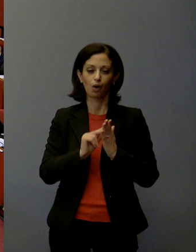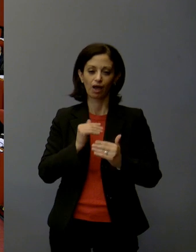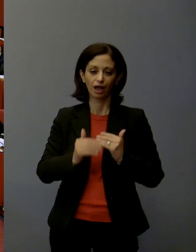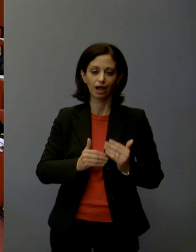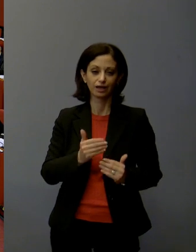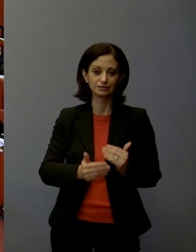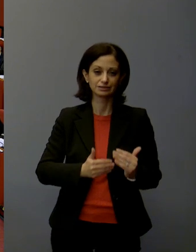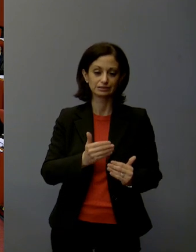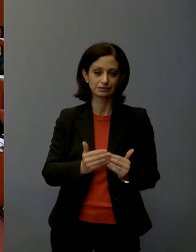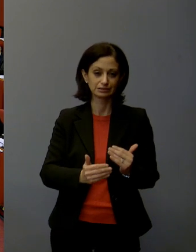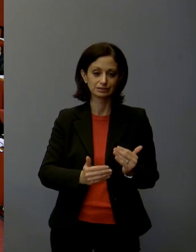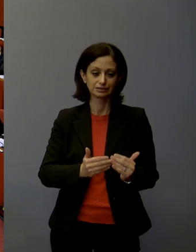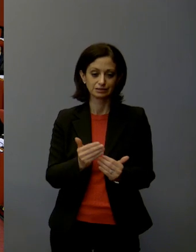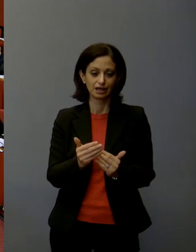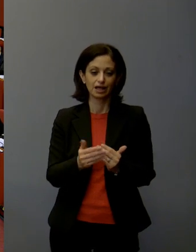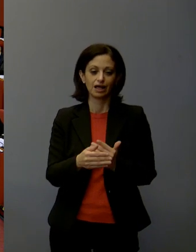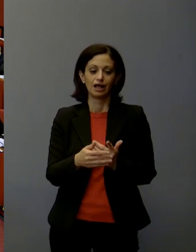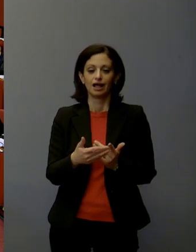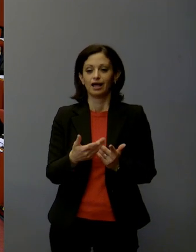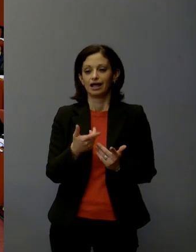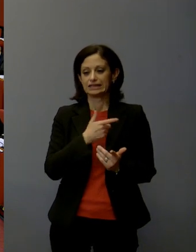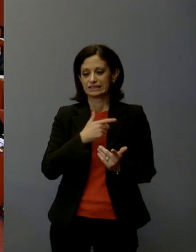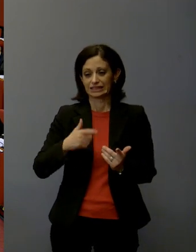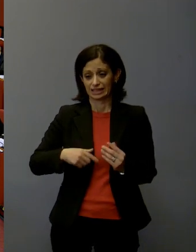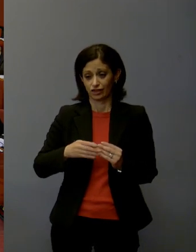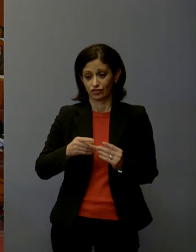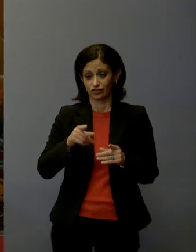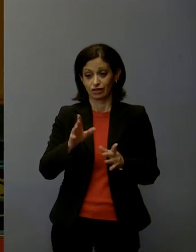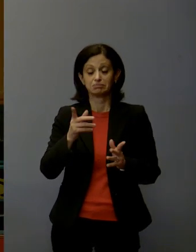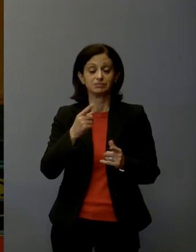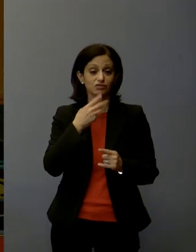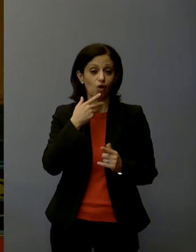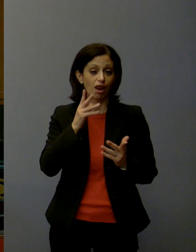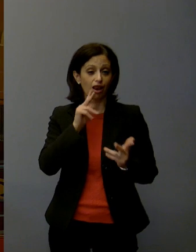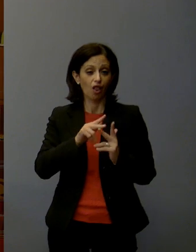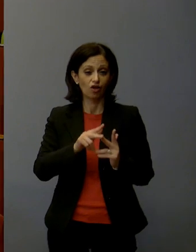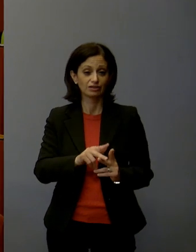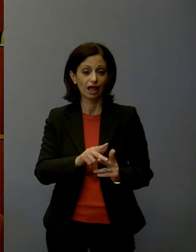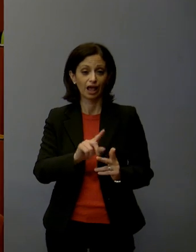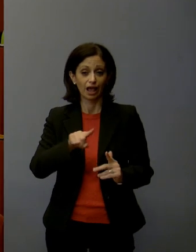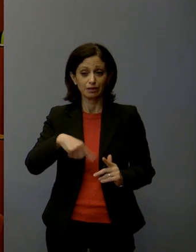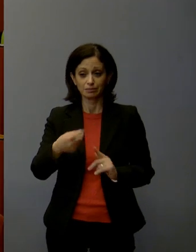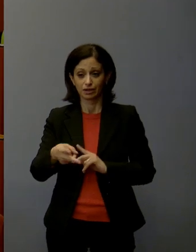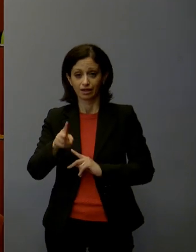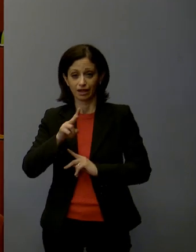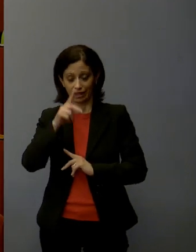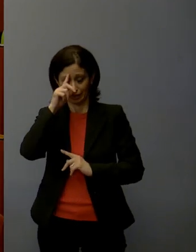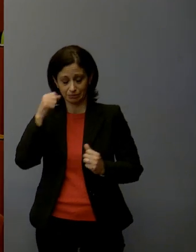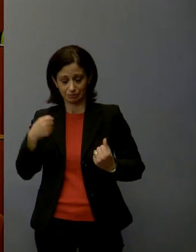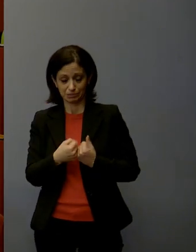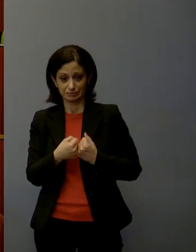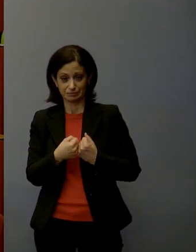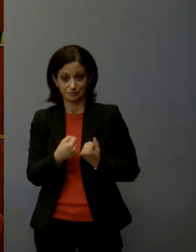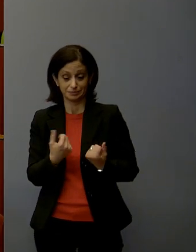diciamo e compie il nostro sindaco o almeno dice di voler compiere cozza con quello che è appena stato